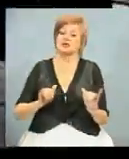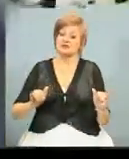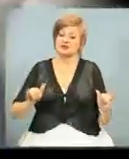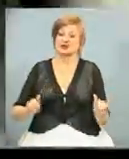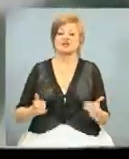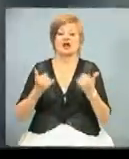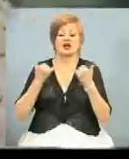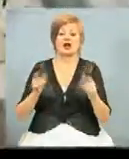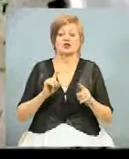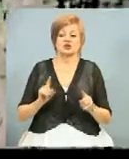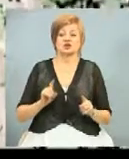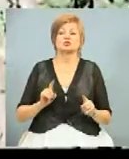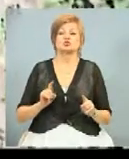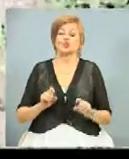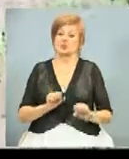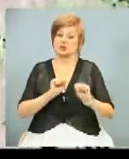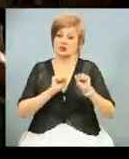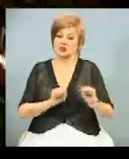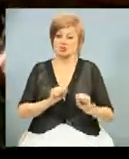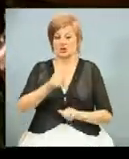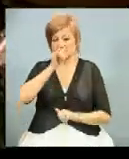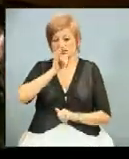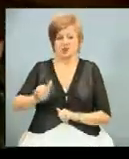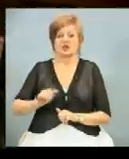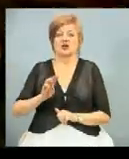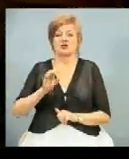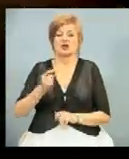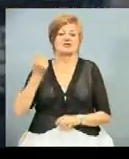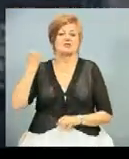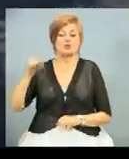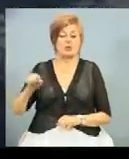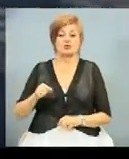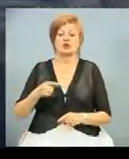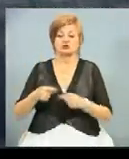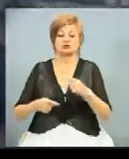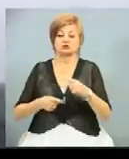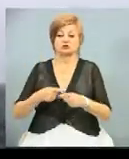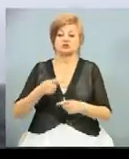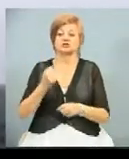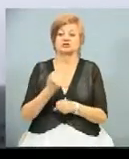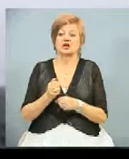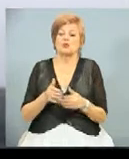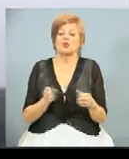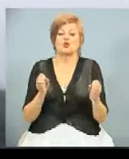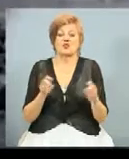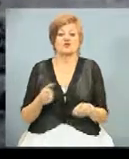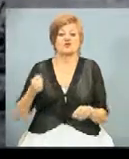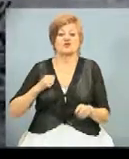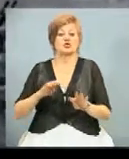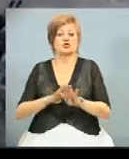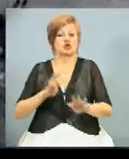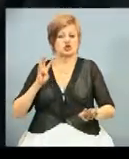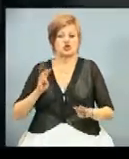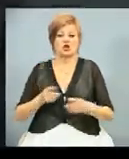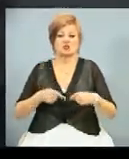заради того, щоб у разі наступу загарбника не давати йому шансів на перемогу. Згодом почали утворюватися професійні військові частини,